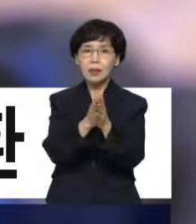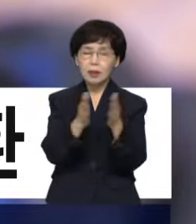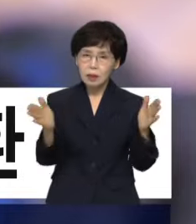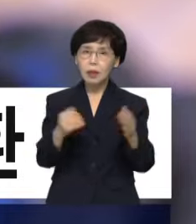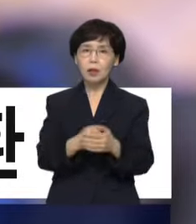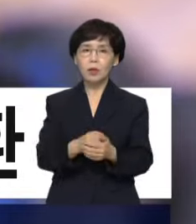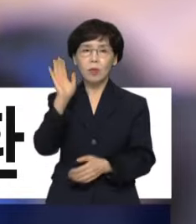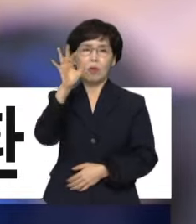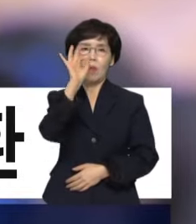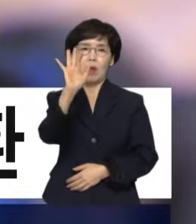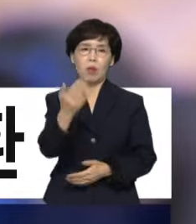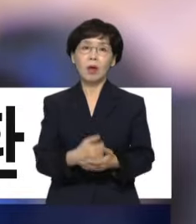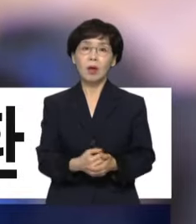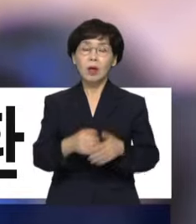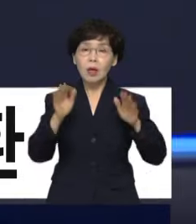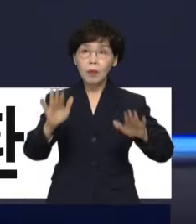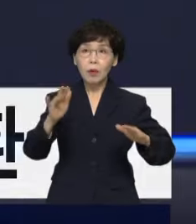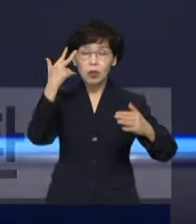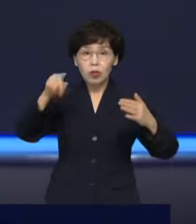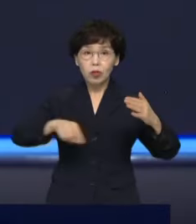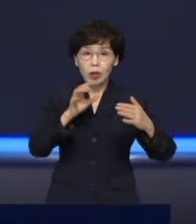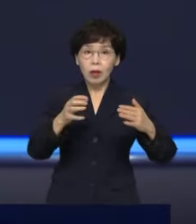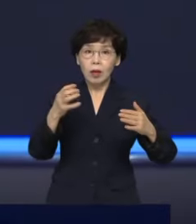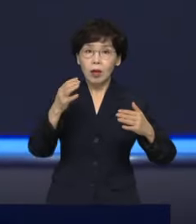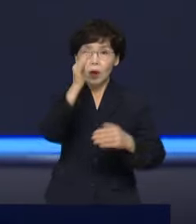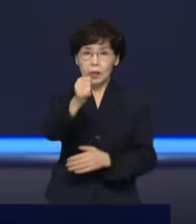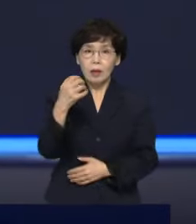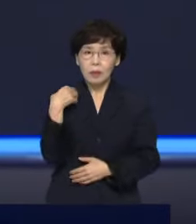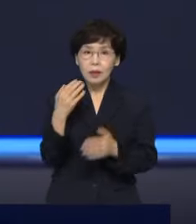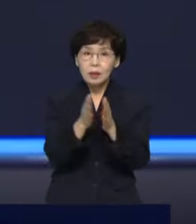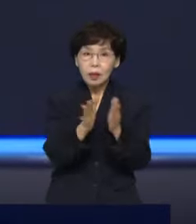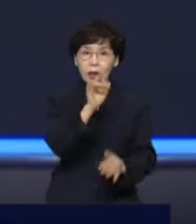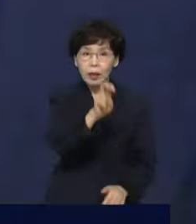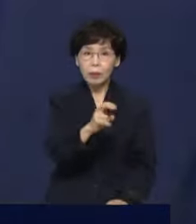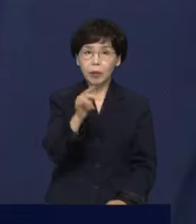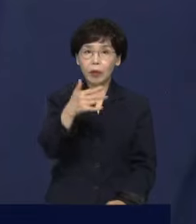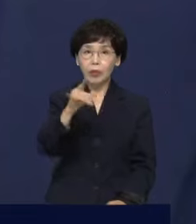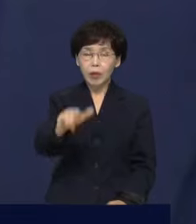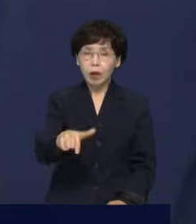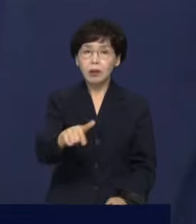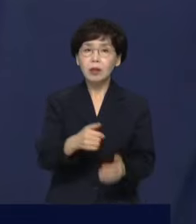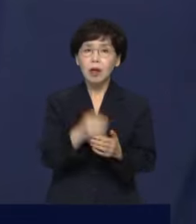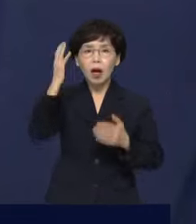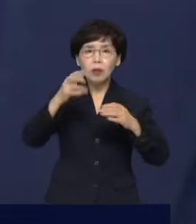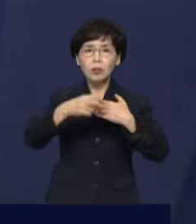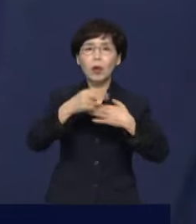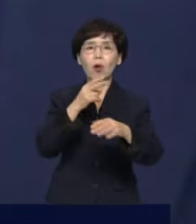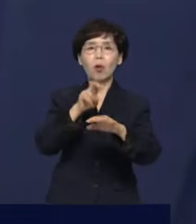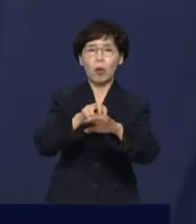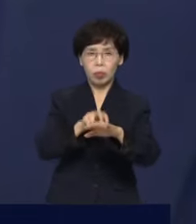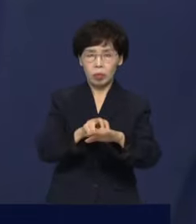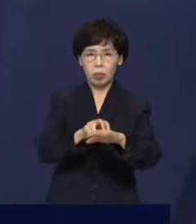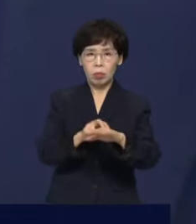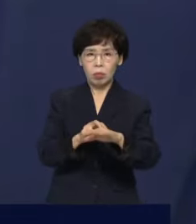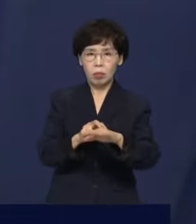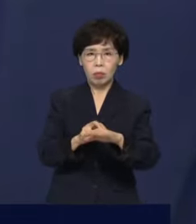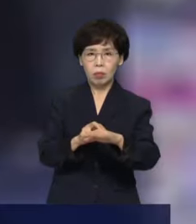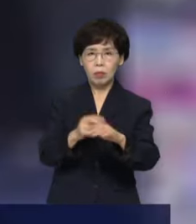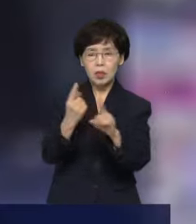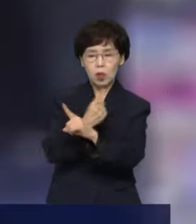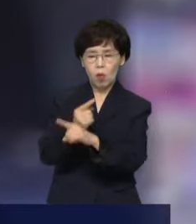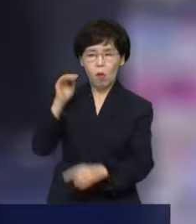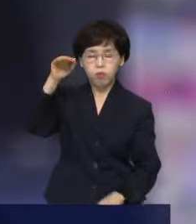될 전망입니다. 이번 주 임기를 시작하는 임현택 회장 당선인은 한국 의료가 낭떠러지로 곤두박질치고